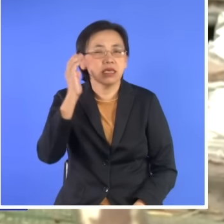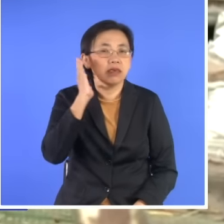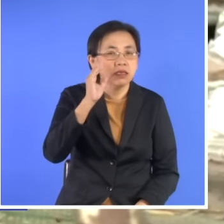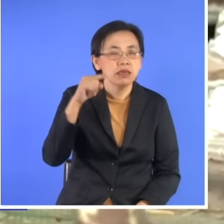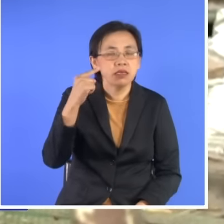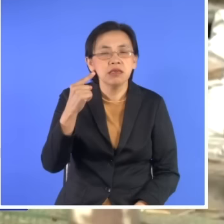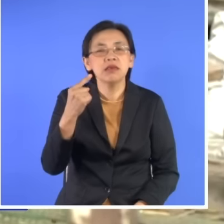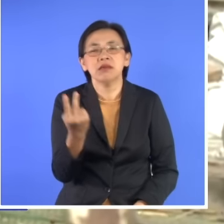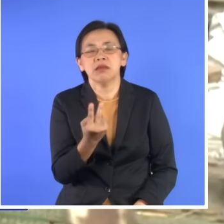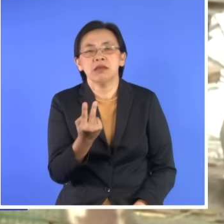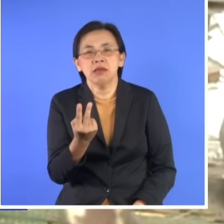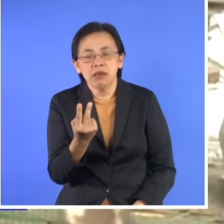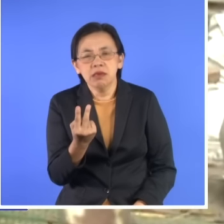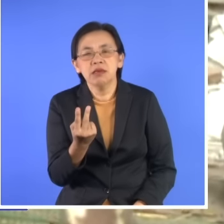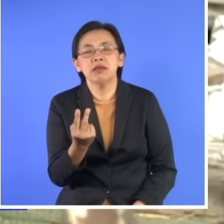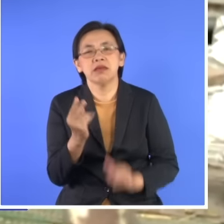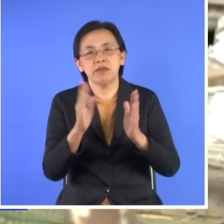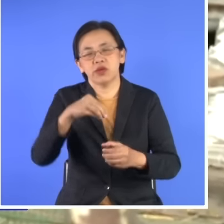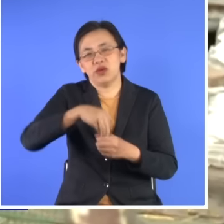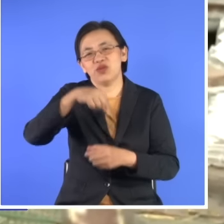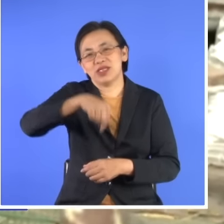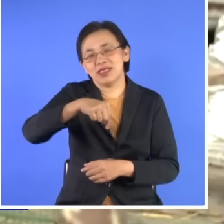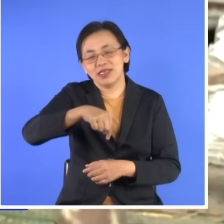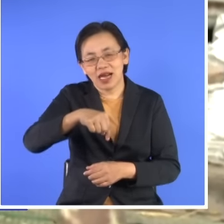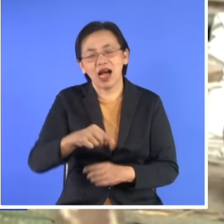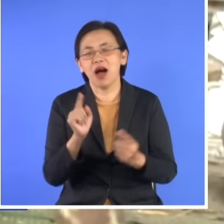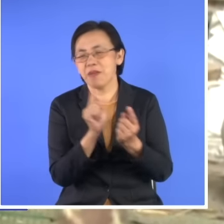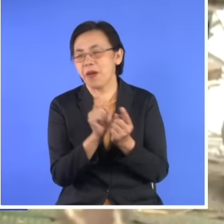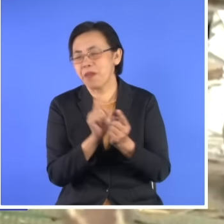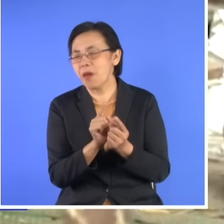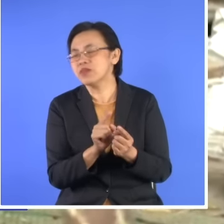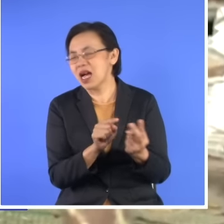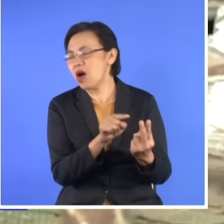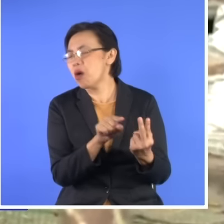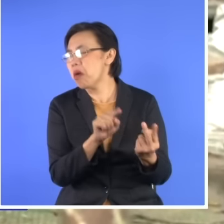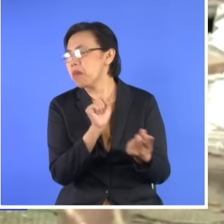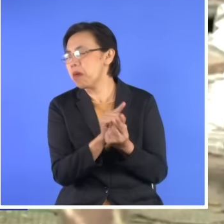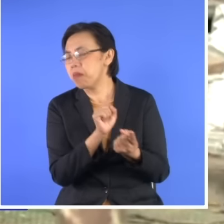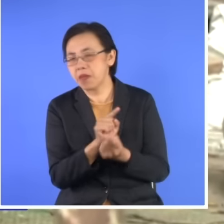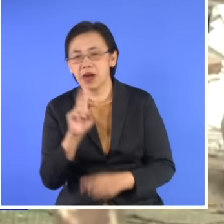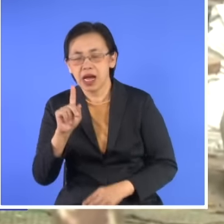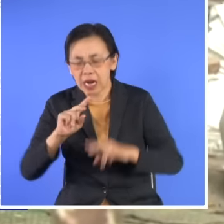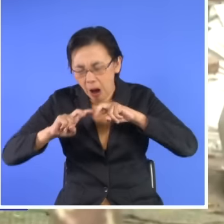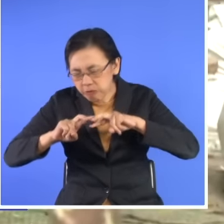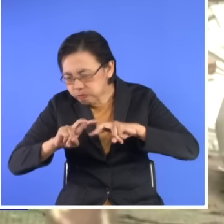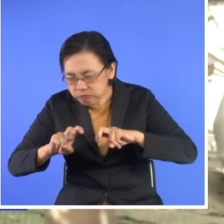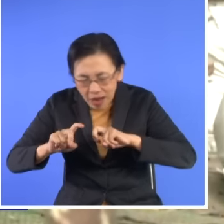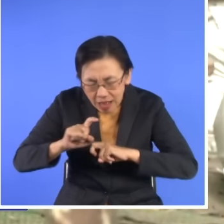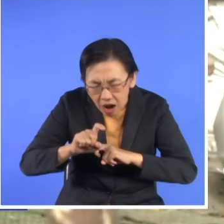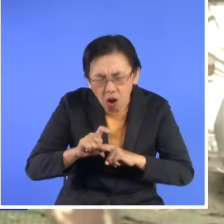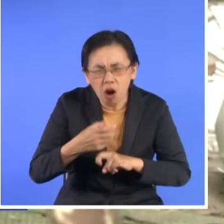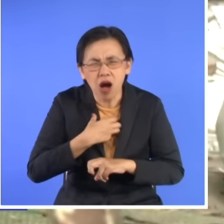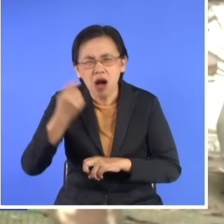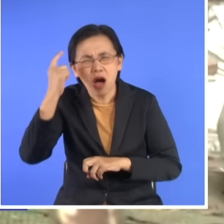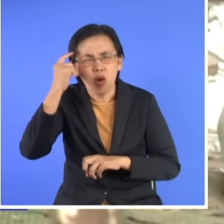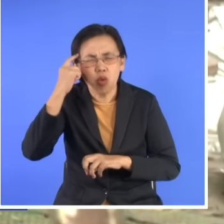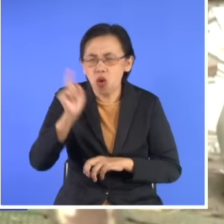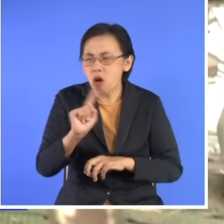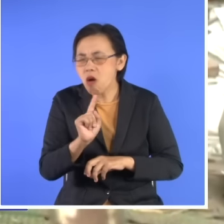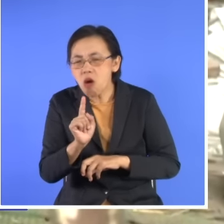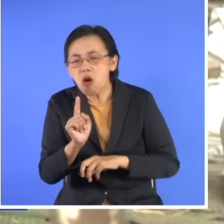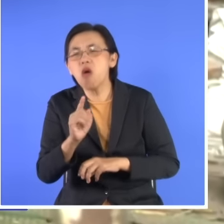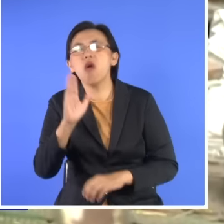นั้นน่ะเขาคงเป็นคนในพื้นที่อ่ะคุณผู้ชมคงจะเห็นหน้าฆ่าตากันกนักข่าวเราก็สืบไปสืบมาก็อยากจะหาแหล่งข่าวอ่ะนะคะจนบอก